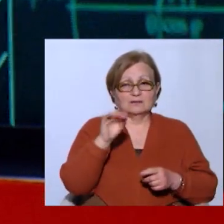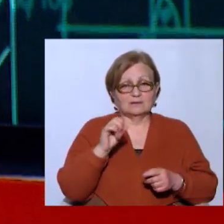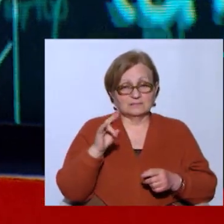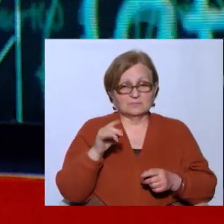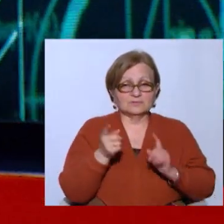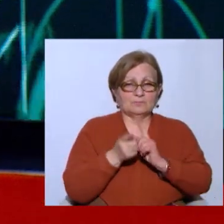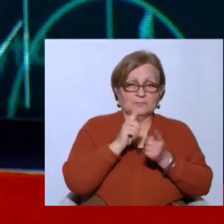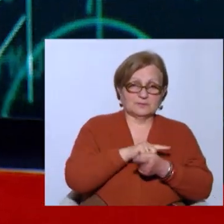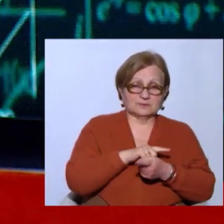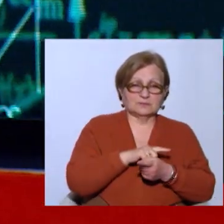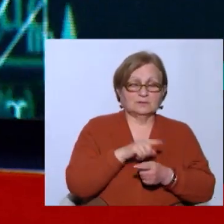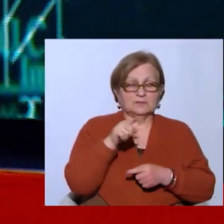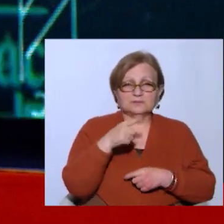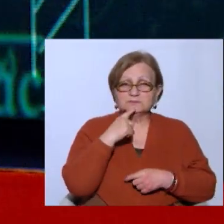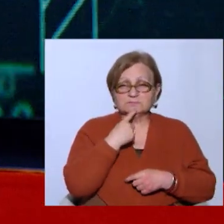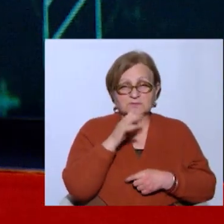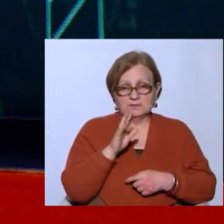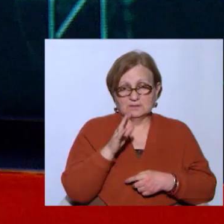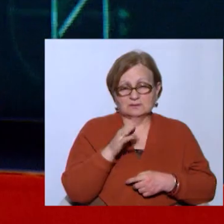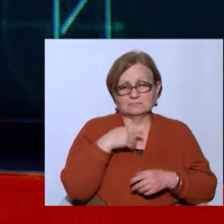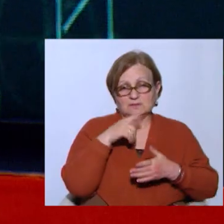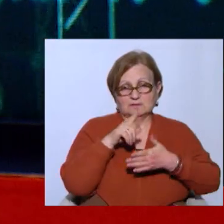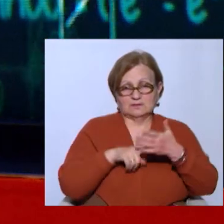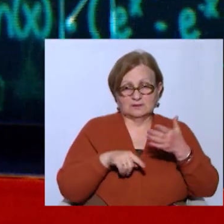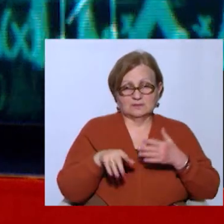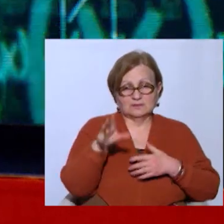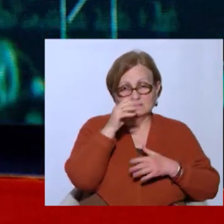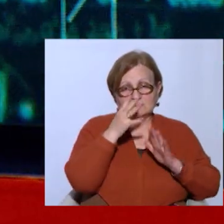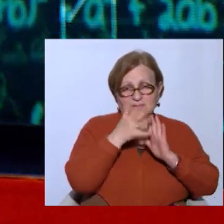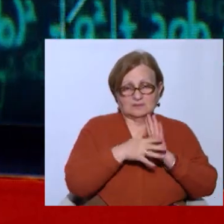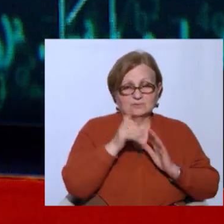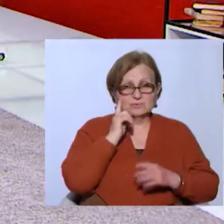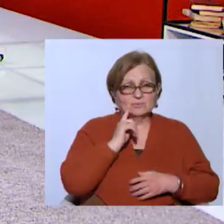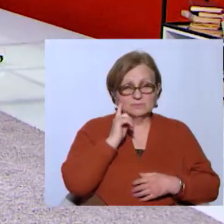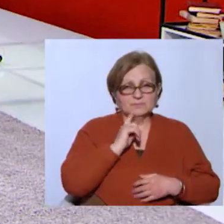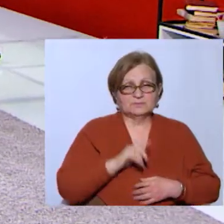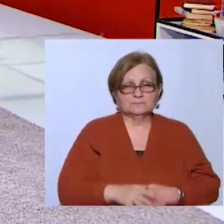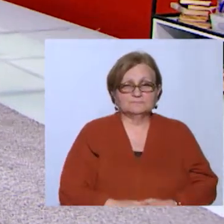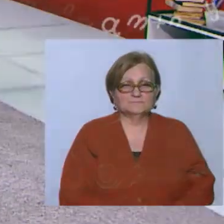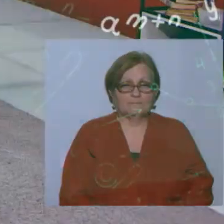შესაბამისი გრადუსები, არაფერი ამაში რთული არ არის. დარწმუნებული ვარ ყველაფერი გაიგეთ, ალბათ დროებით.